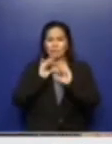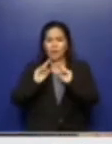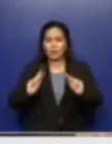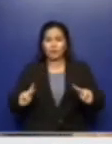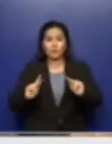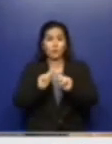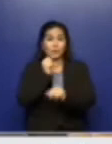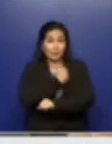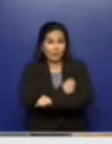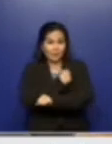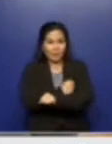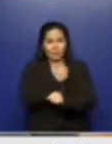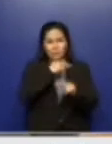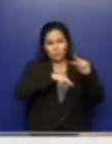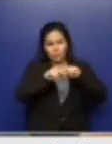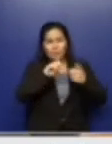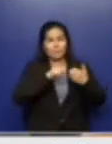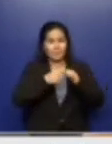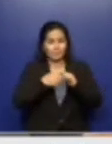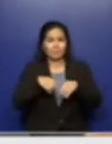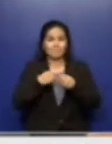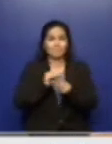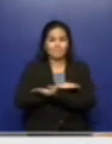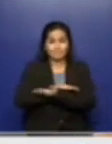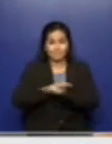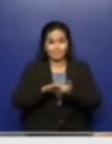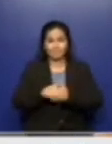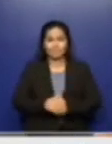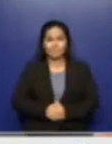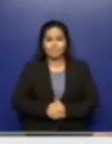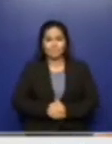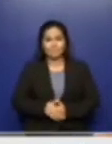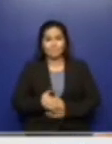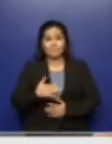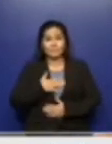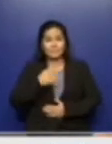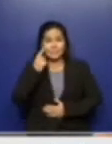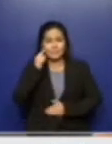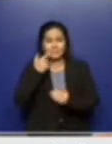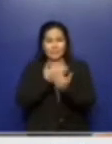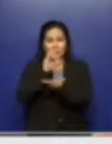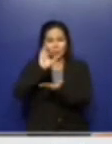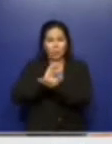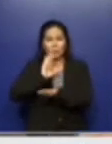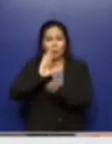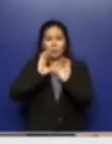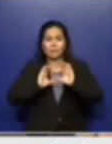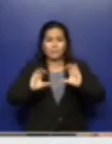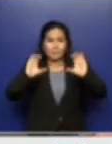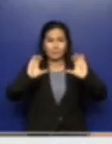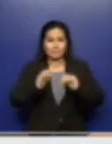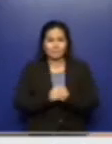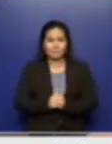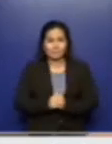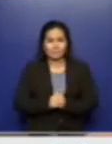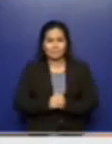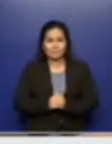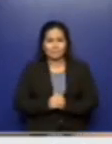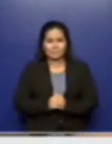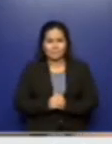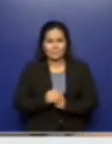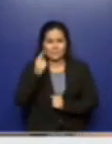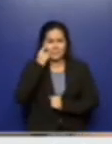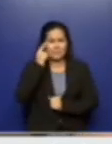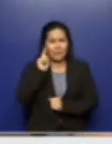ดูแก้ปัญหานี้ด้วยนะครับในส่วนของผมก็เห็นว่างบประมาณที่รัฐบาลตั้งไว้มันไม่น่าจะใช้ประโย